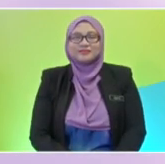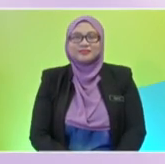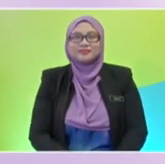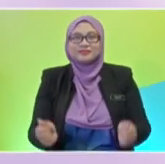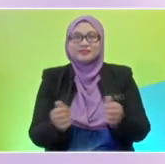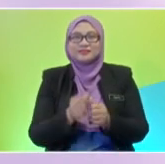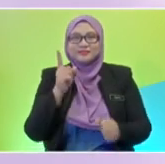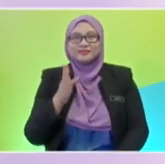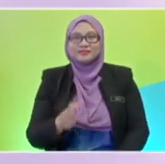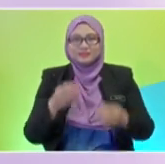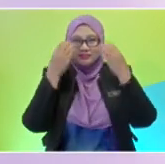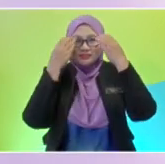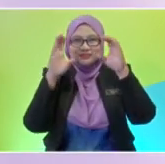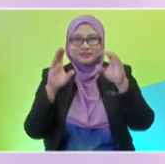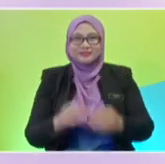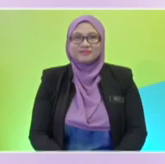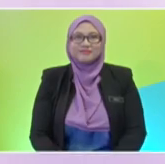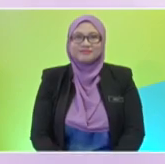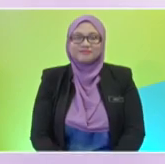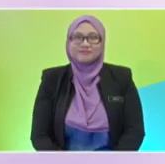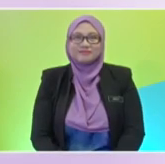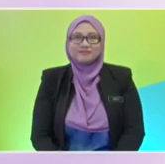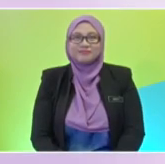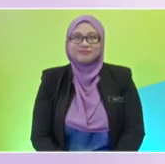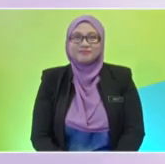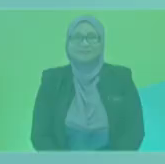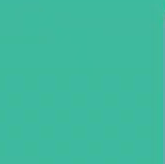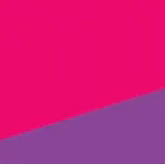guru Apotek saksikan dulu profil guru kita